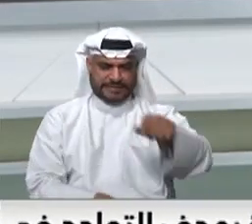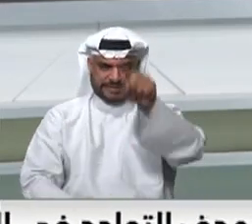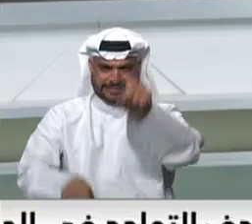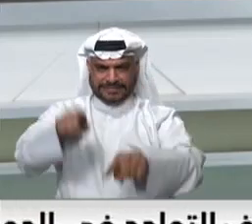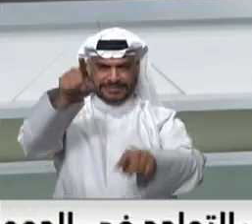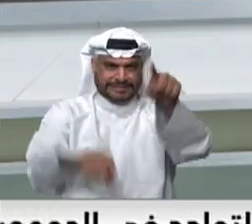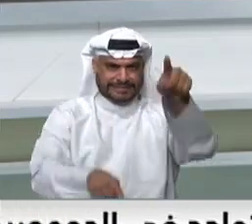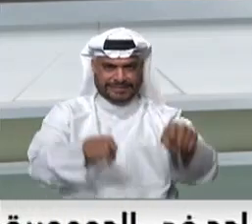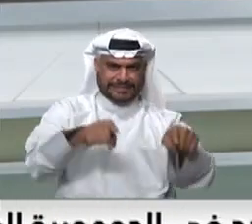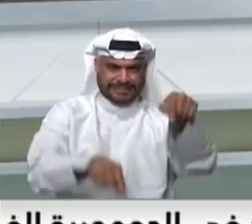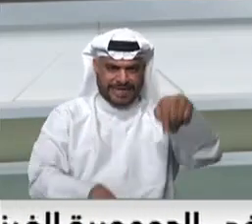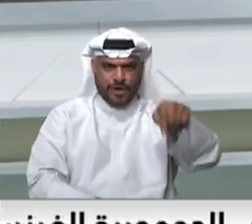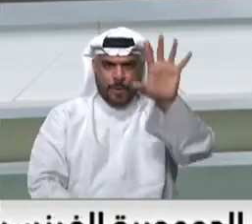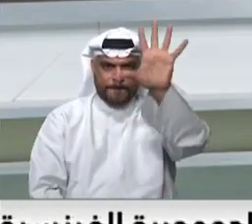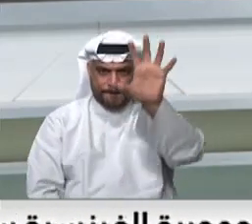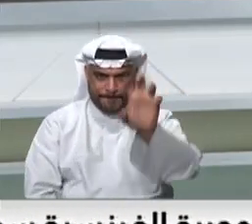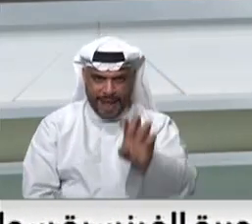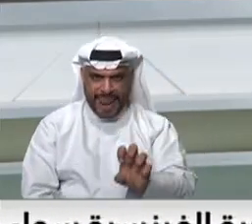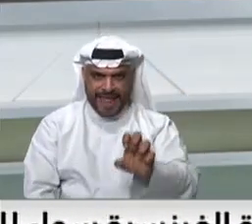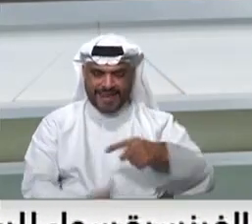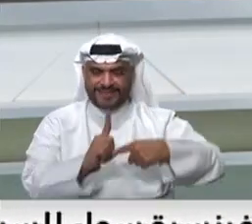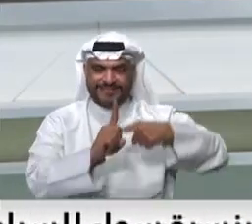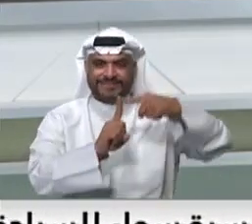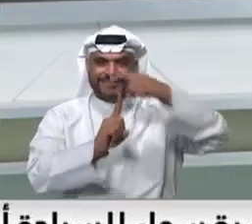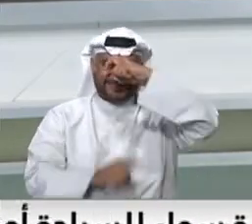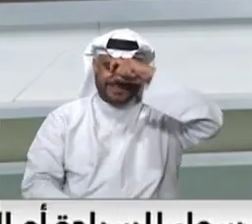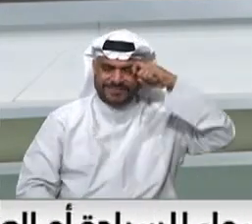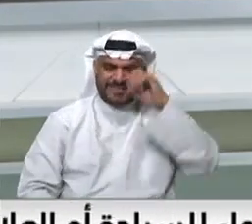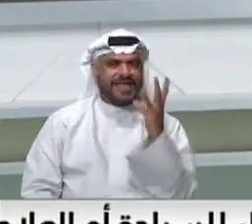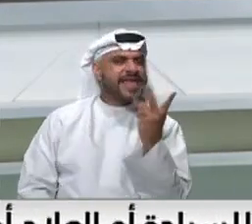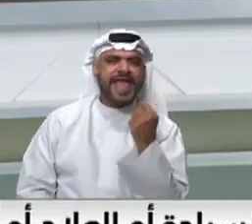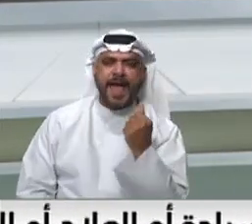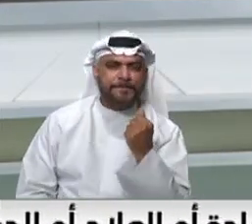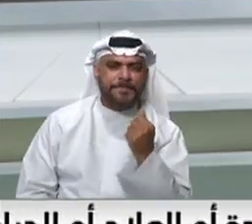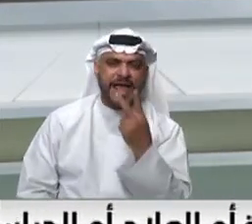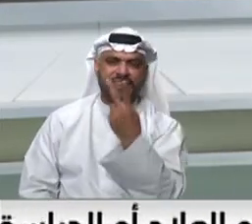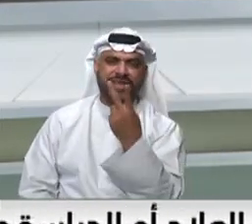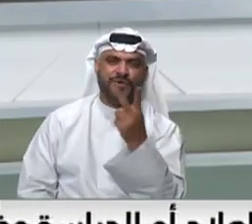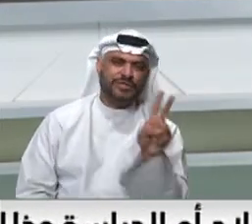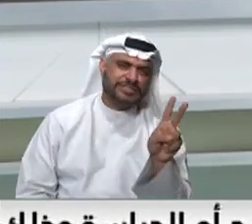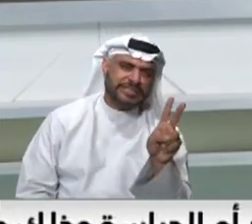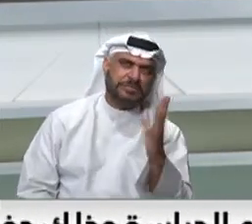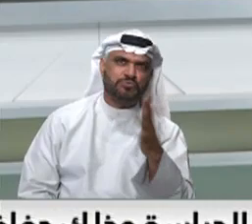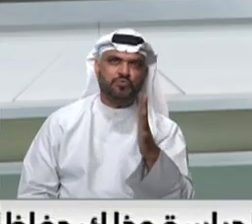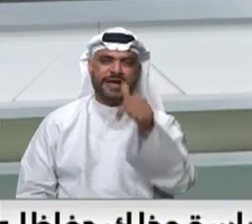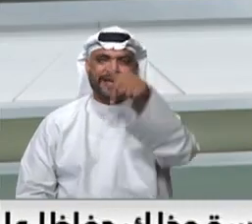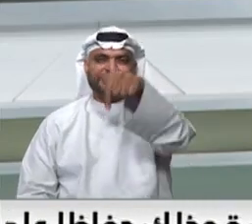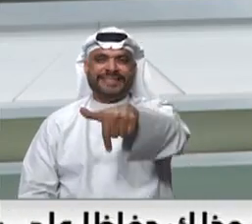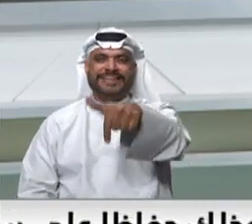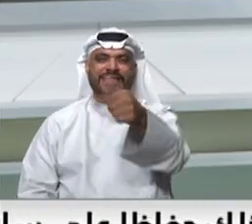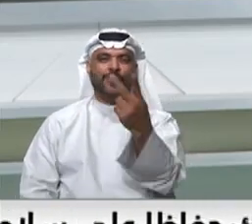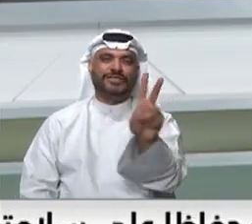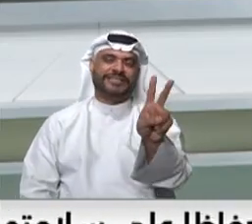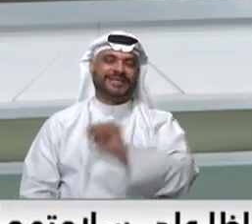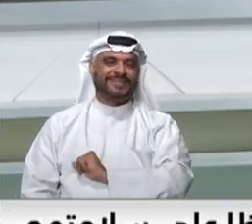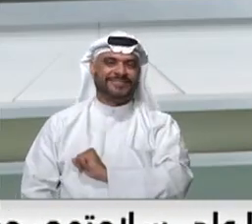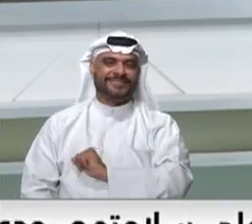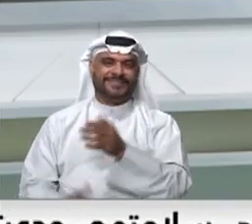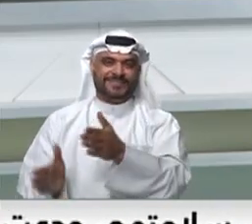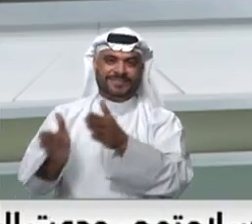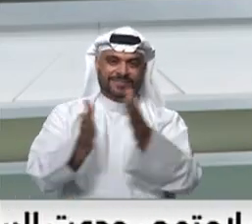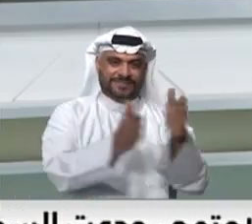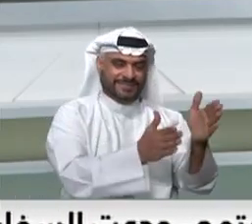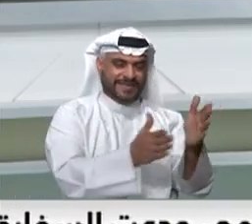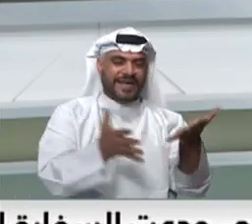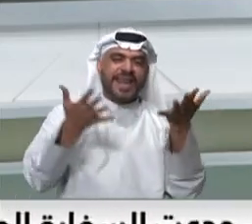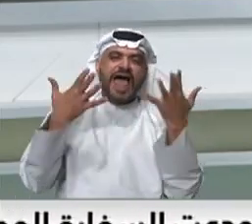درجات الحرارة الصغرى متوقعة في هذه الليلة ما بين 22 إلى 26 درجة مئوية. الرياح